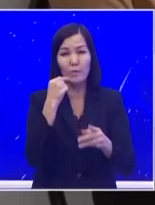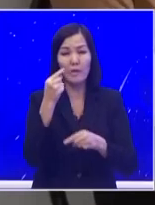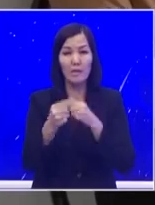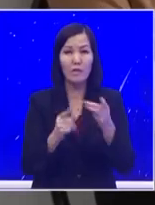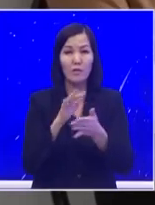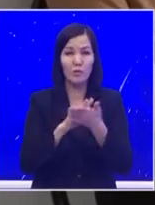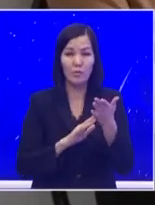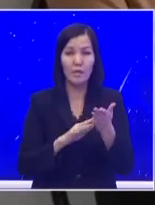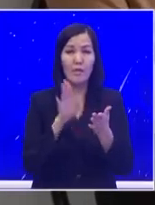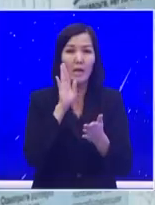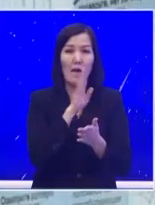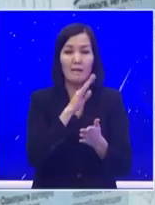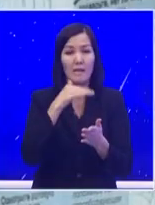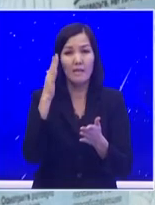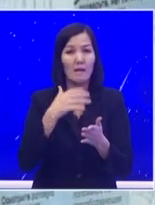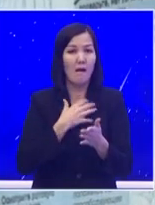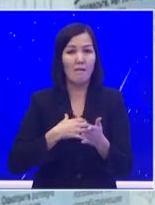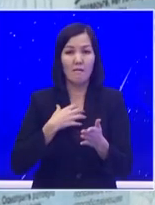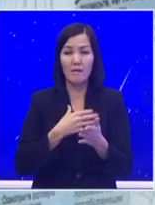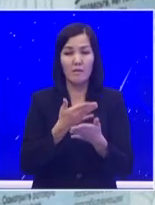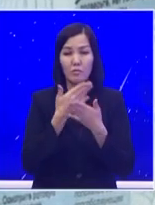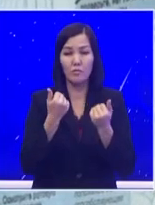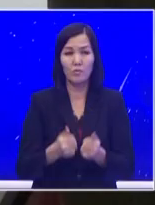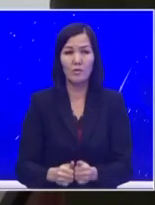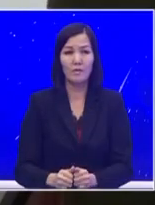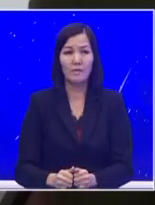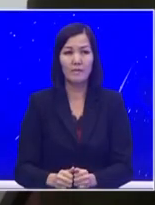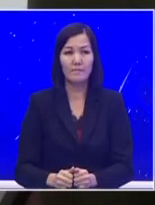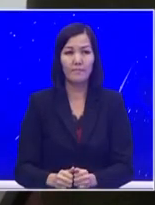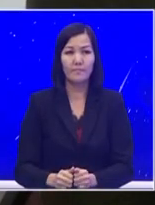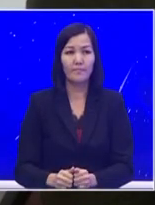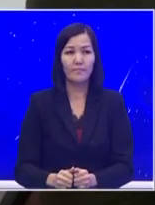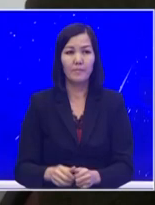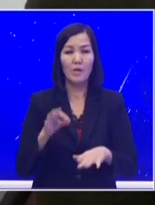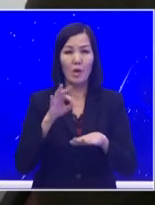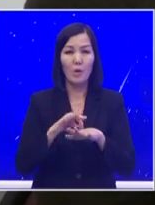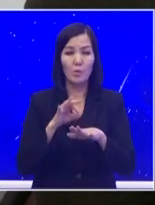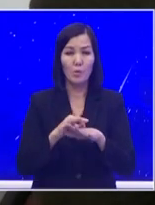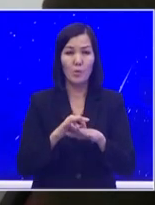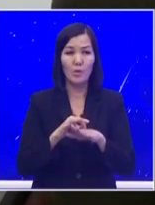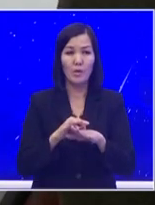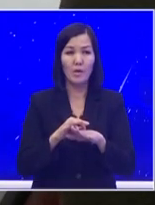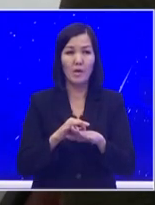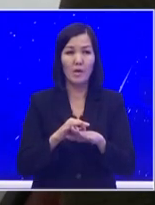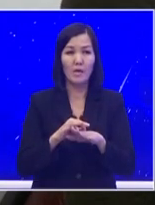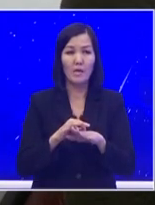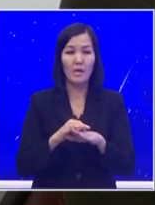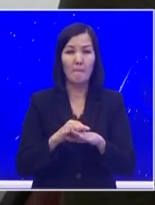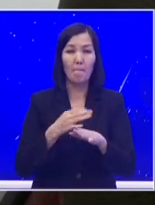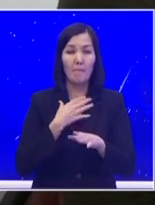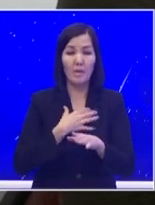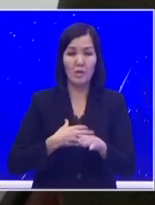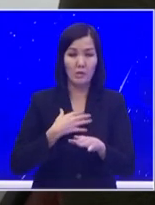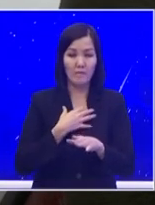жатыр. Ата-аналарға алаңдайтын ештеңе жоқ дейді. Баламды осы эпидемияға қарамастан неге прививка алып келдім? Себебі